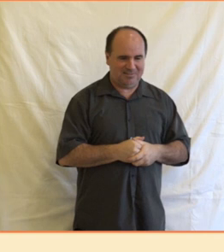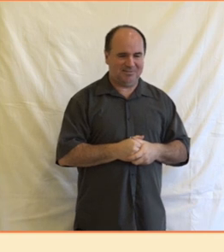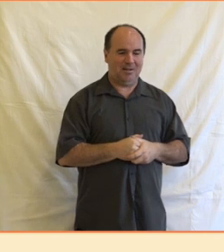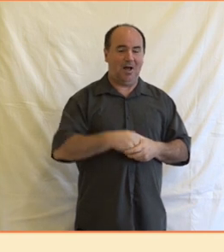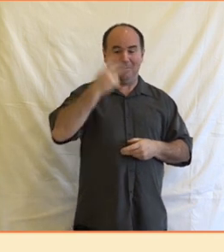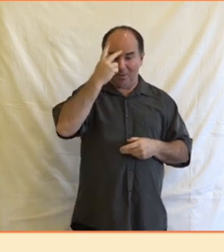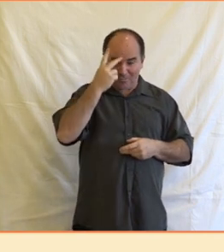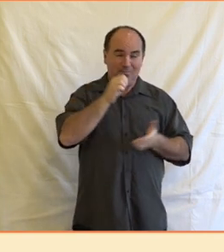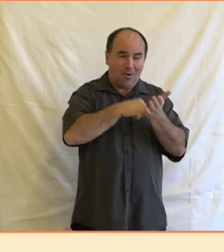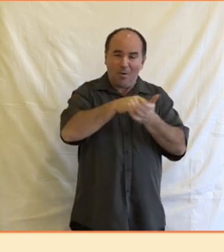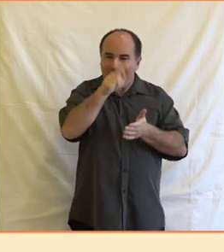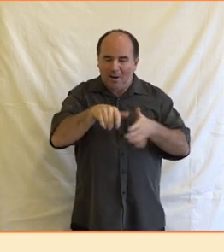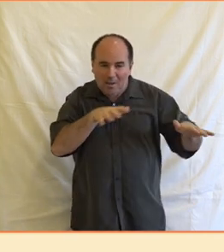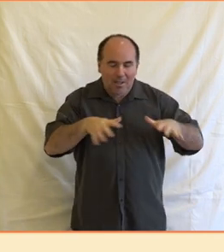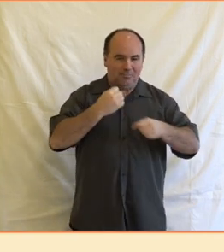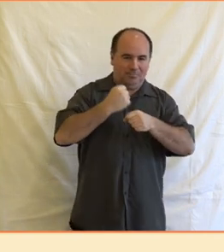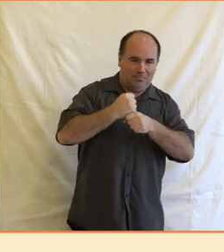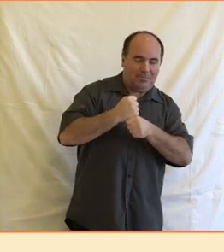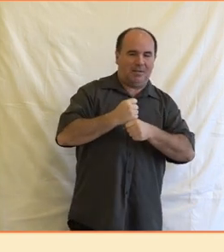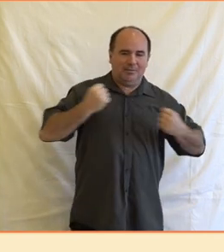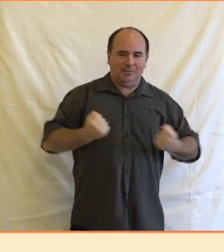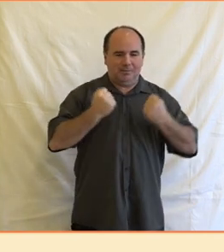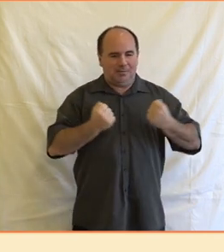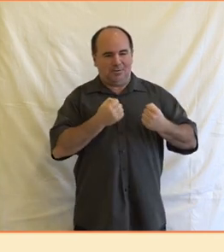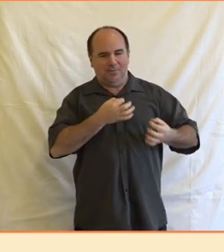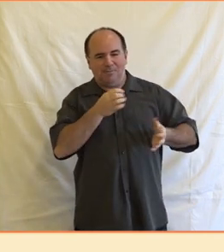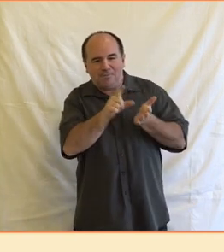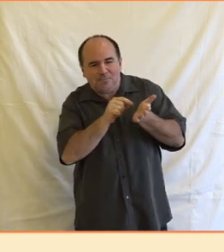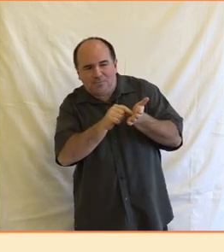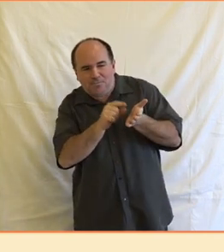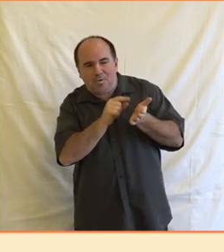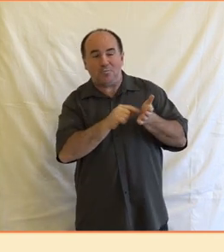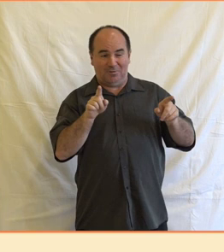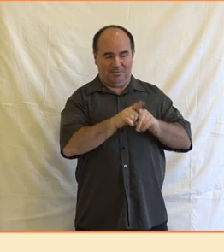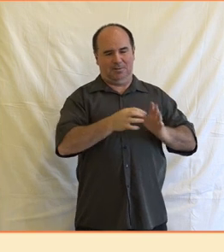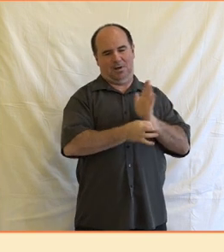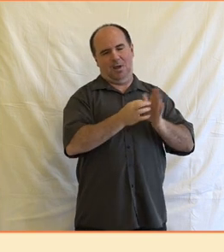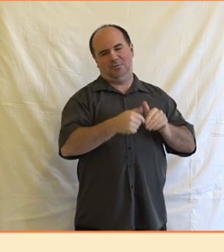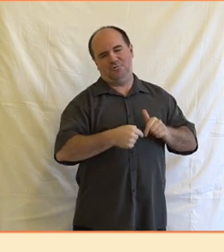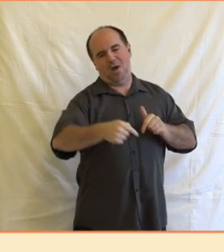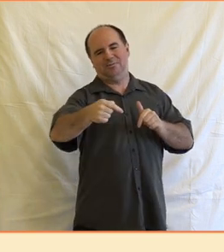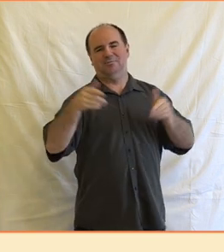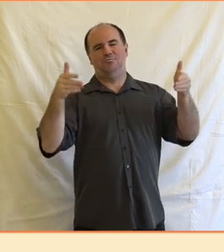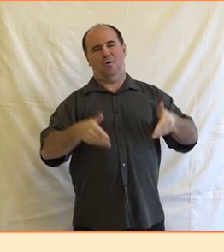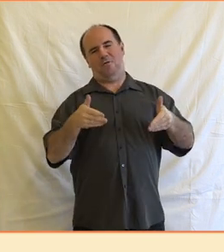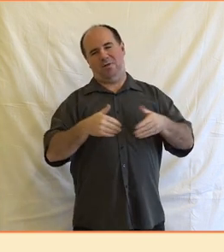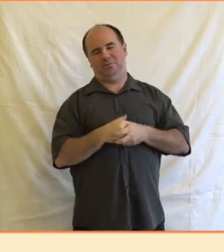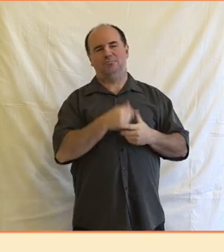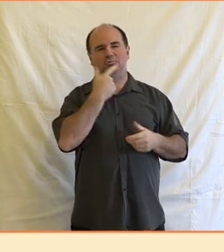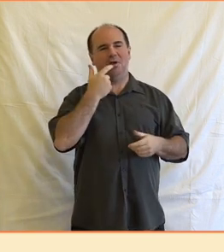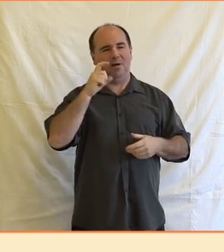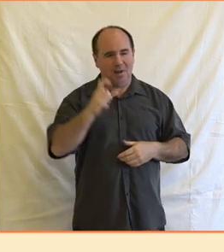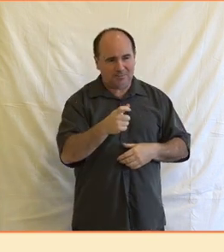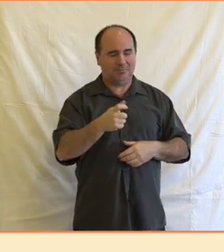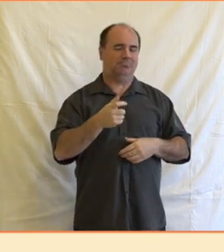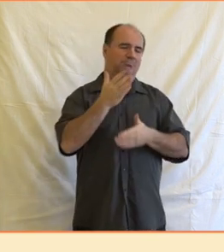a novinářek, jsme se snažili využít i ten čas dovolených a podovolených, takže červenec a polovina